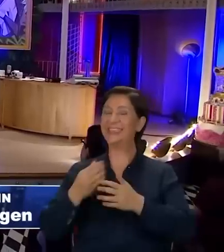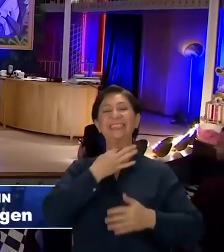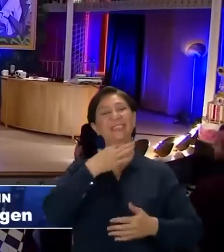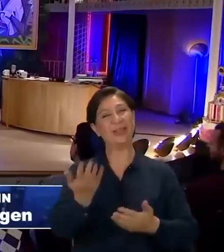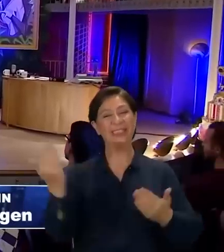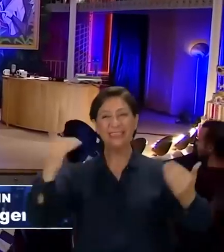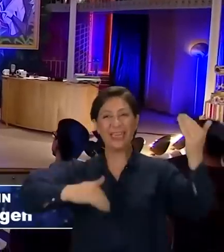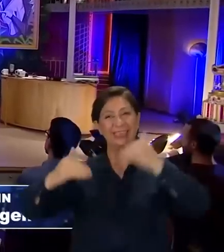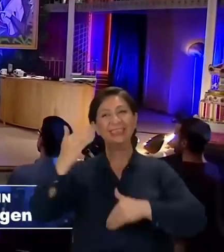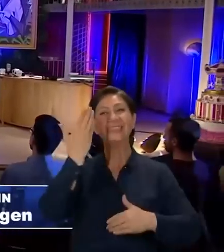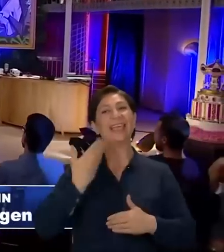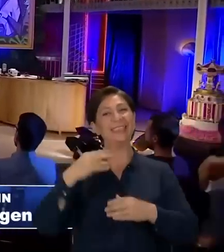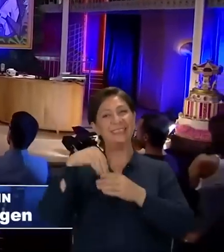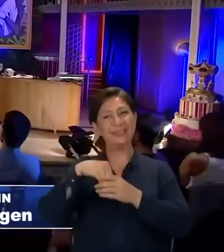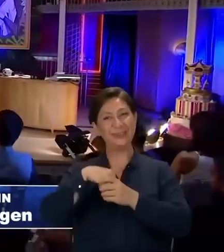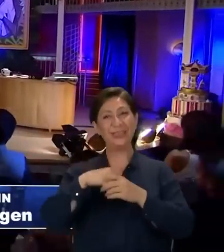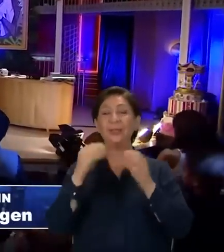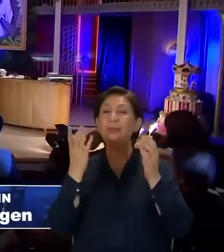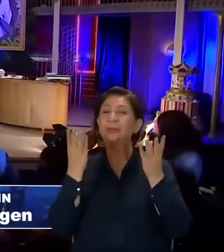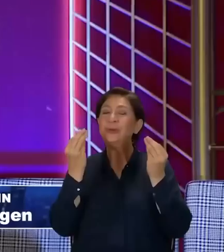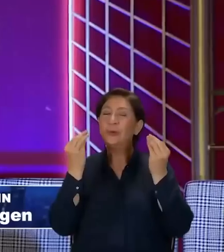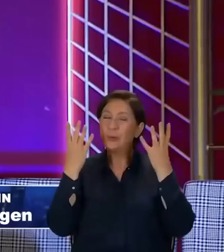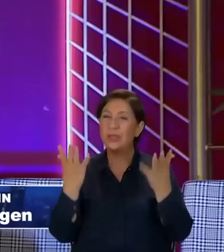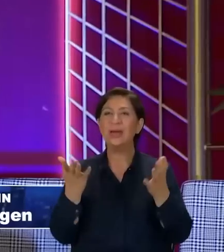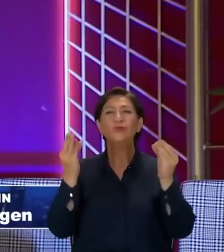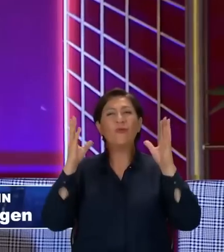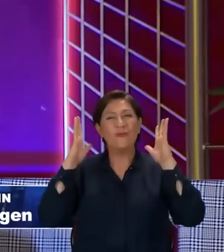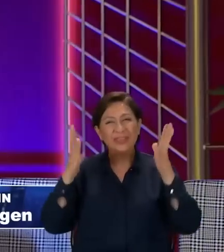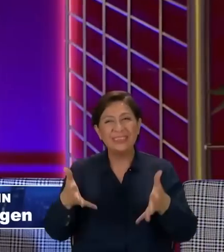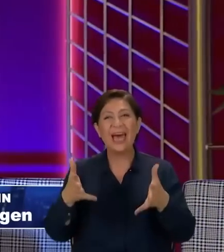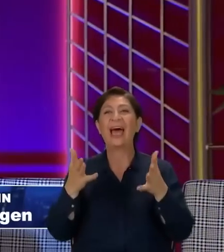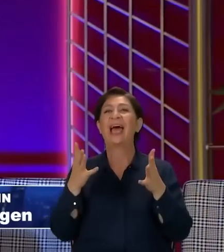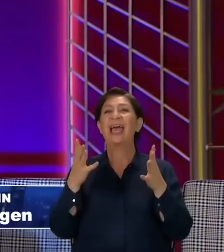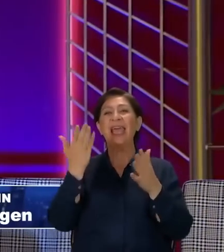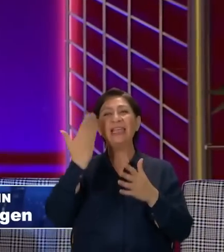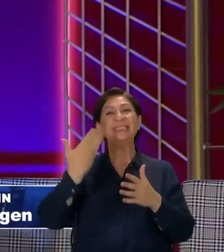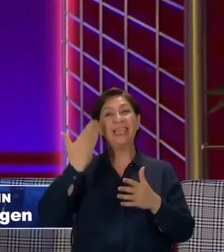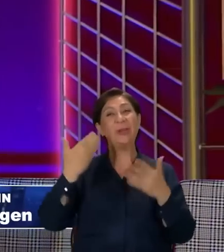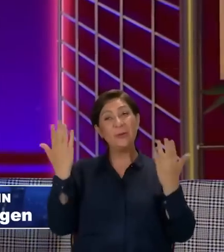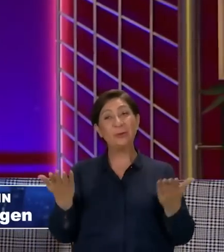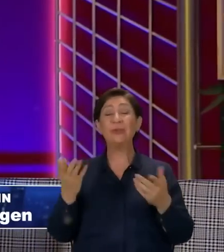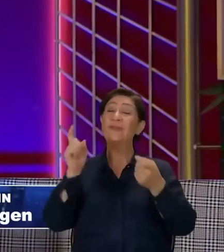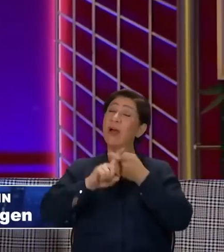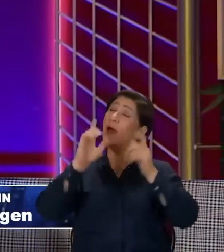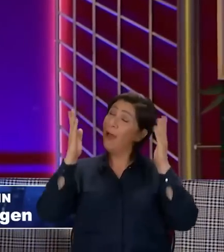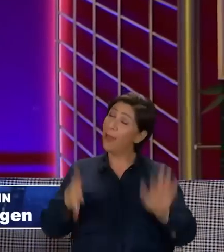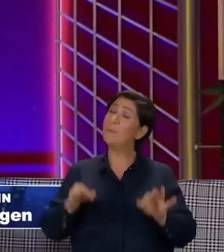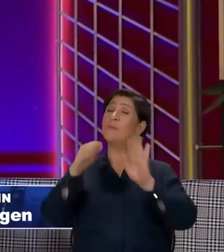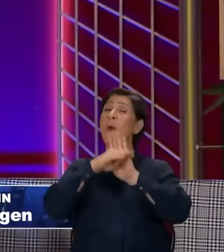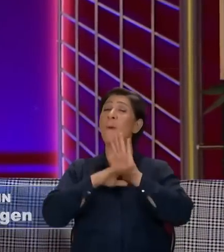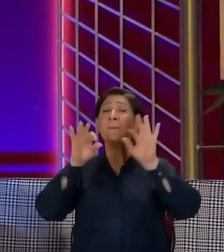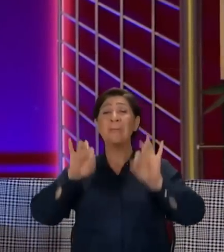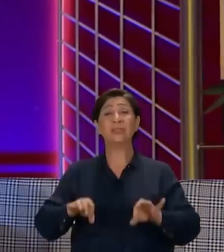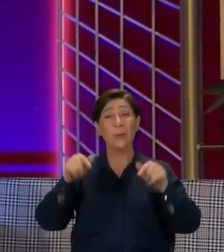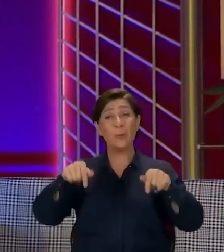Teşekkür ederiz. Bizi izlediğiniz için çoklukla, sıklıkla çok fazla izleniyoruz. Ve her programın başında olduğu